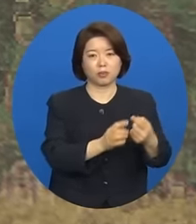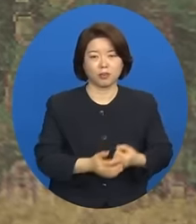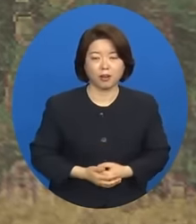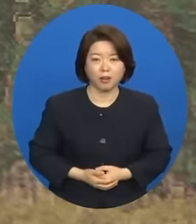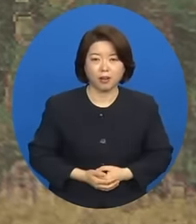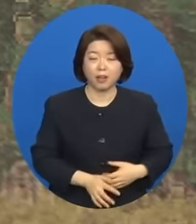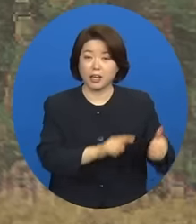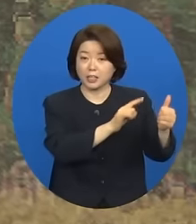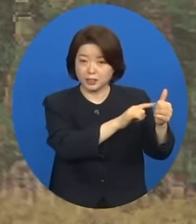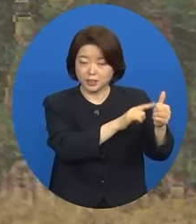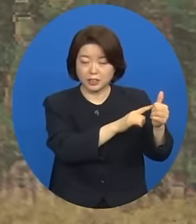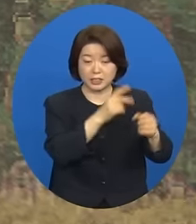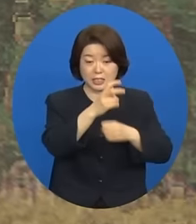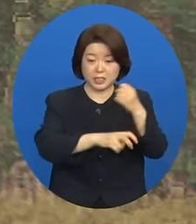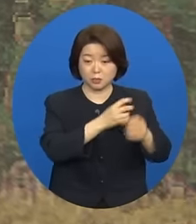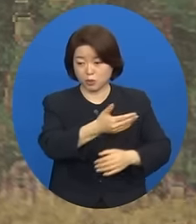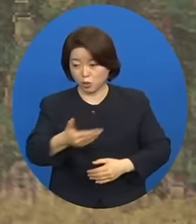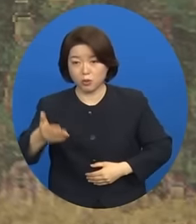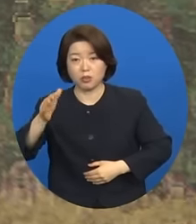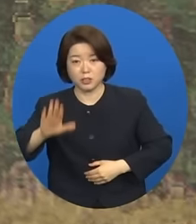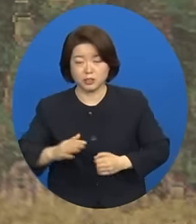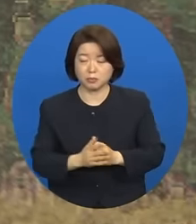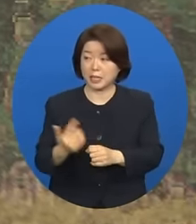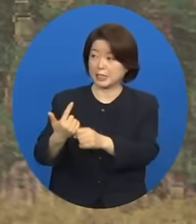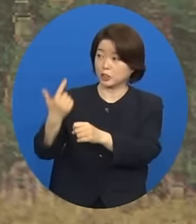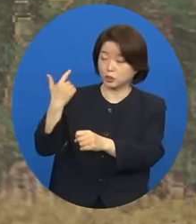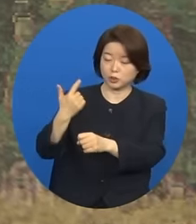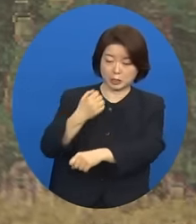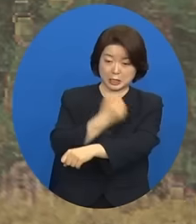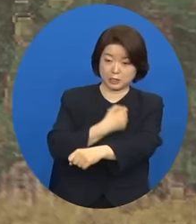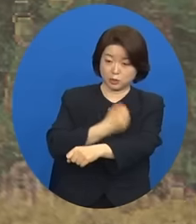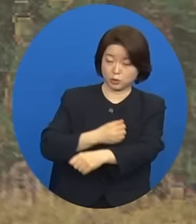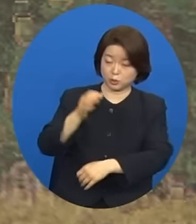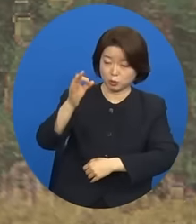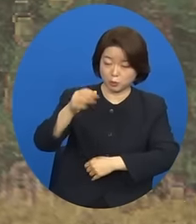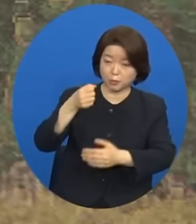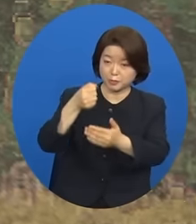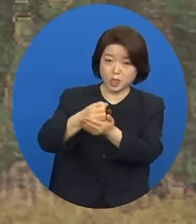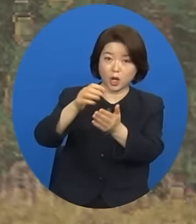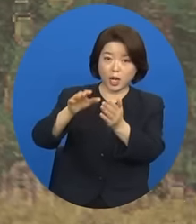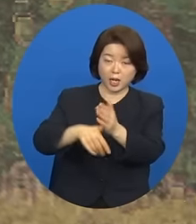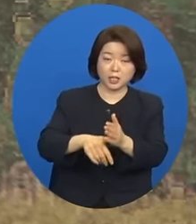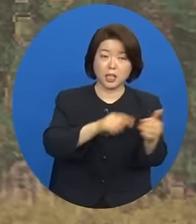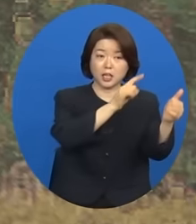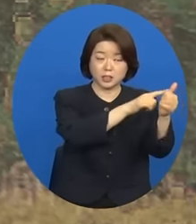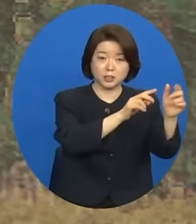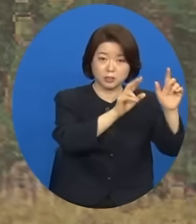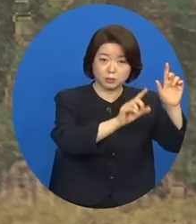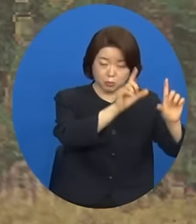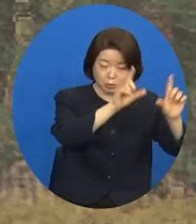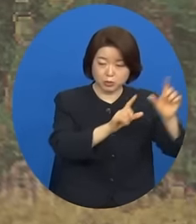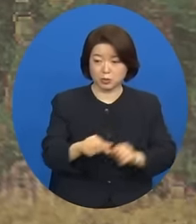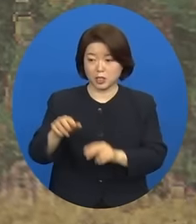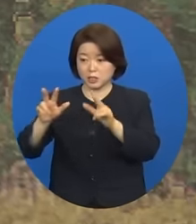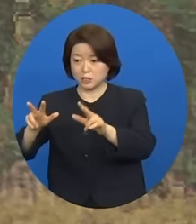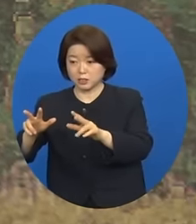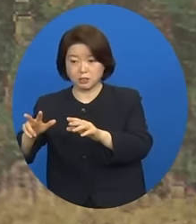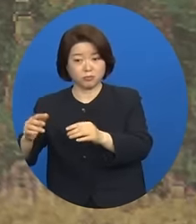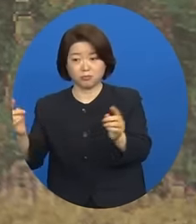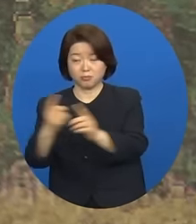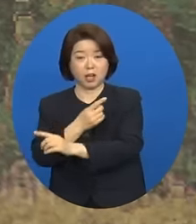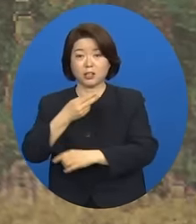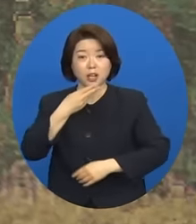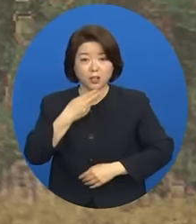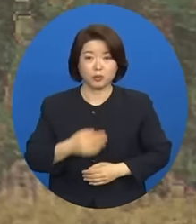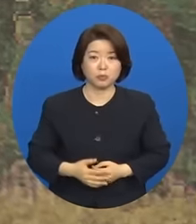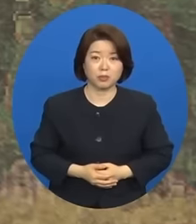라반은 20년이 지나도 그리고 6년 전에 그 품삯을 정할 때의 그 라반의 모습과 지금 전혀 변하지 않았어요. 그것을 어떻게